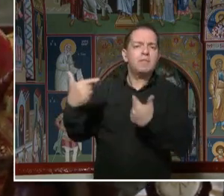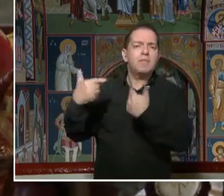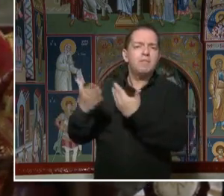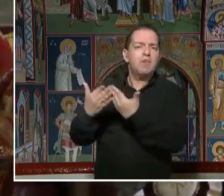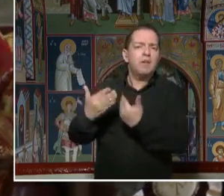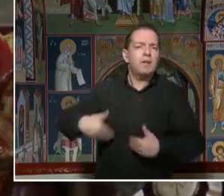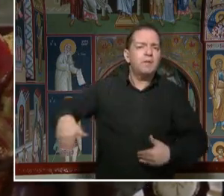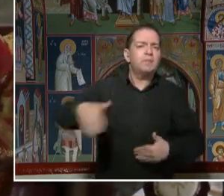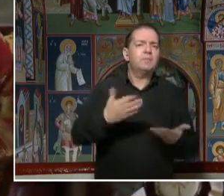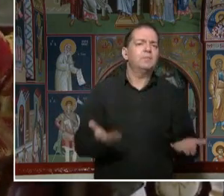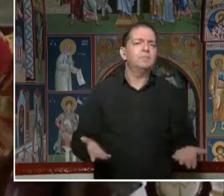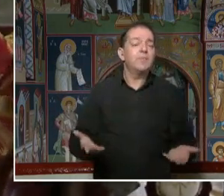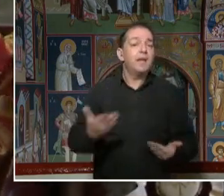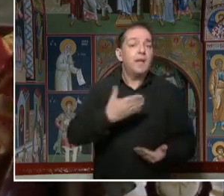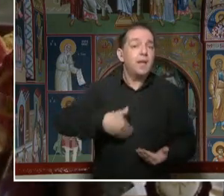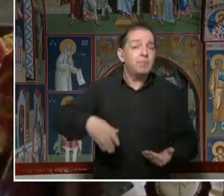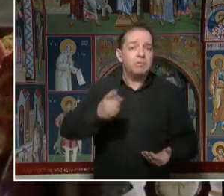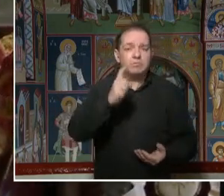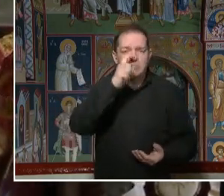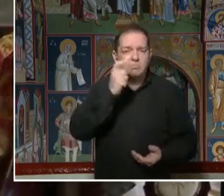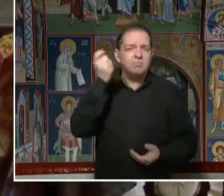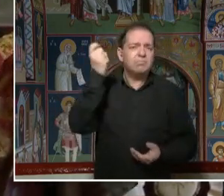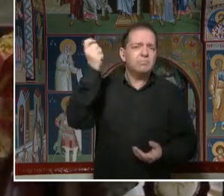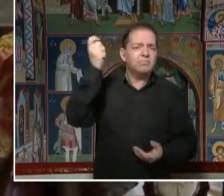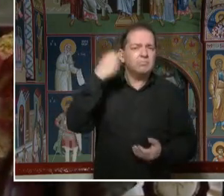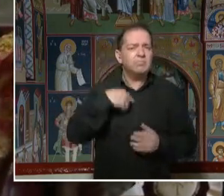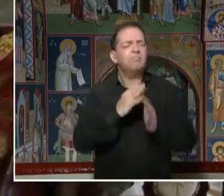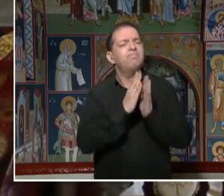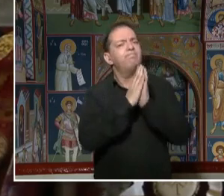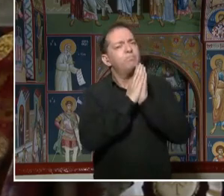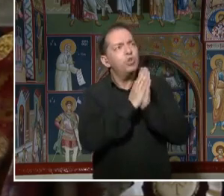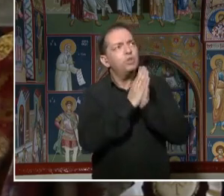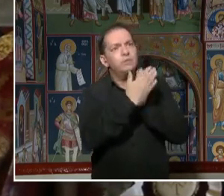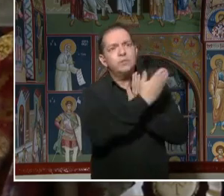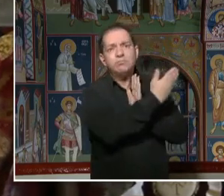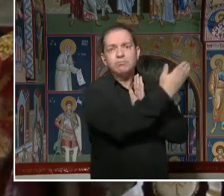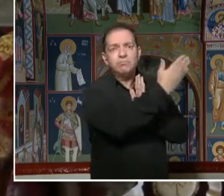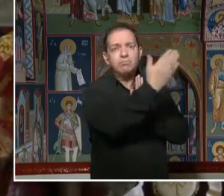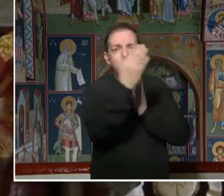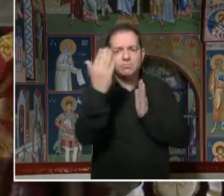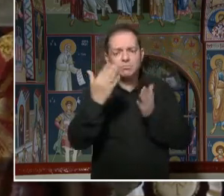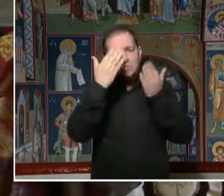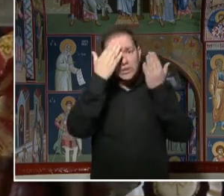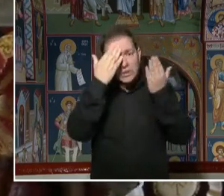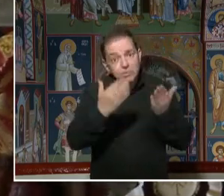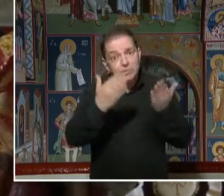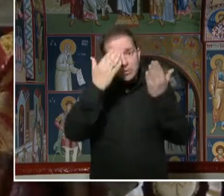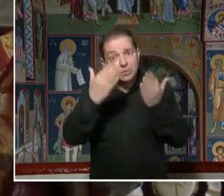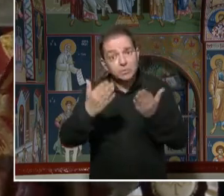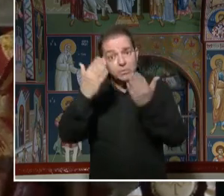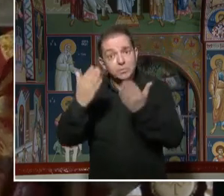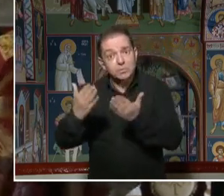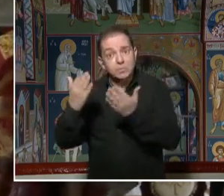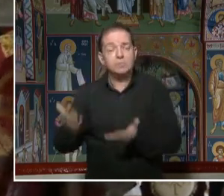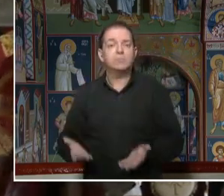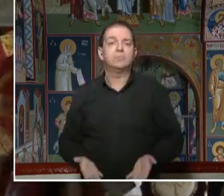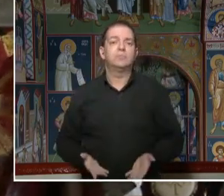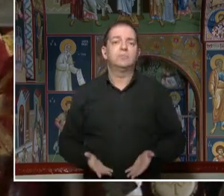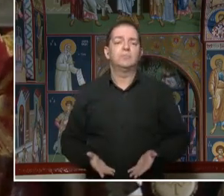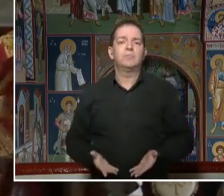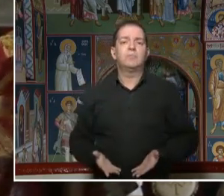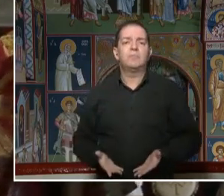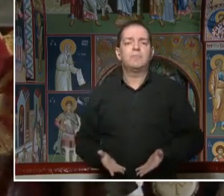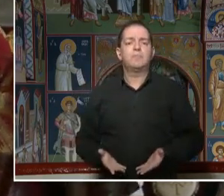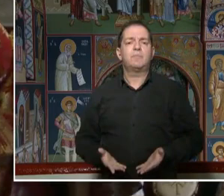Εμείς ασφαλώς οφείλουμε να τους επικαλούμεθα και να τους τιμούμε. Άλλωστε, όποια